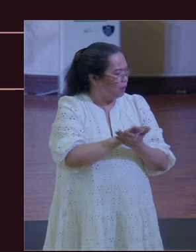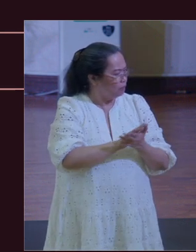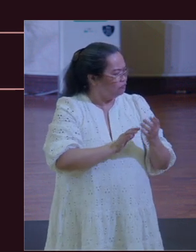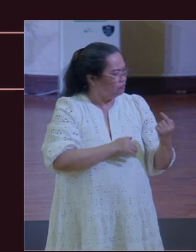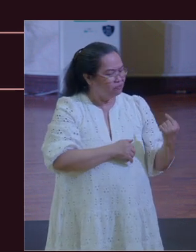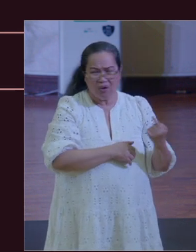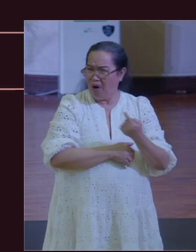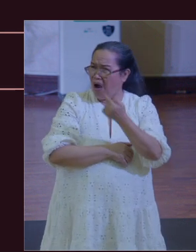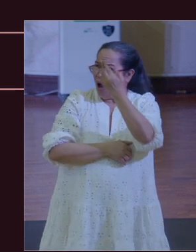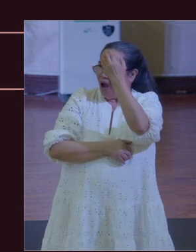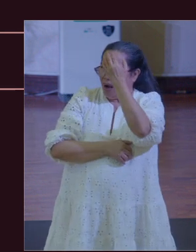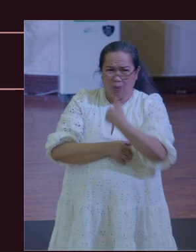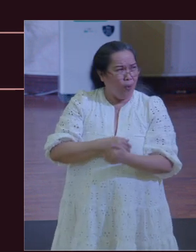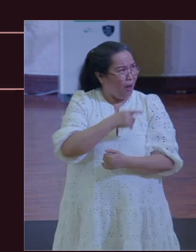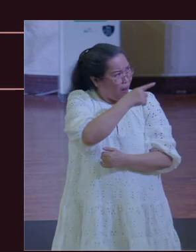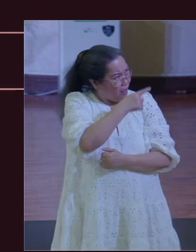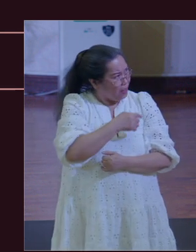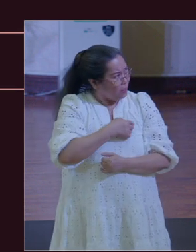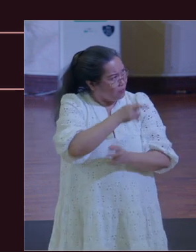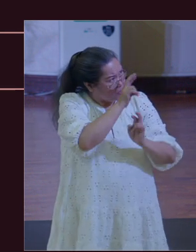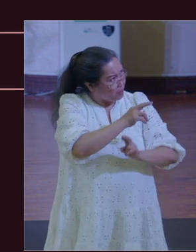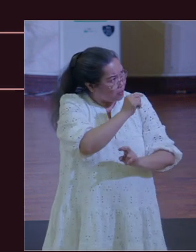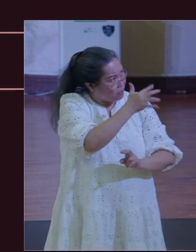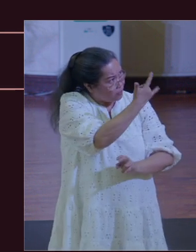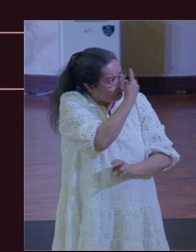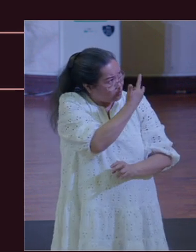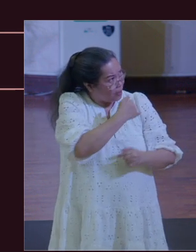ko naman re-respetuhin yan? Hindi ako minamahal niyan.